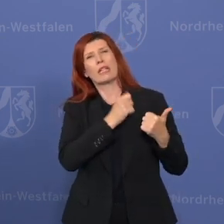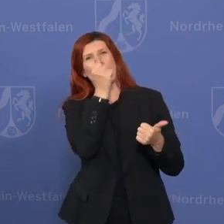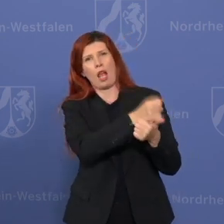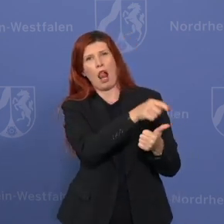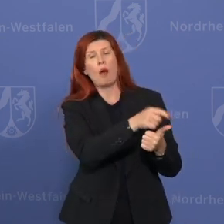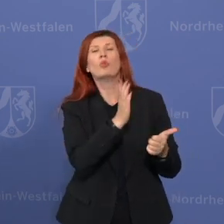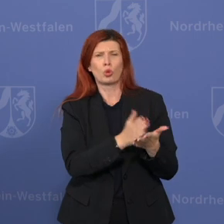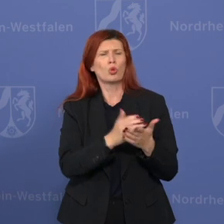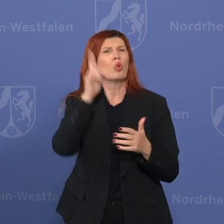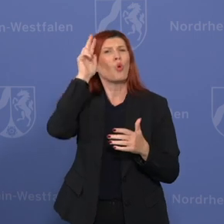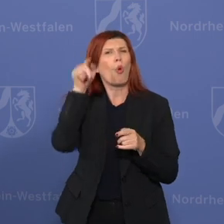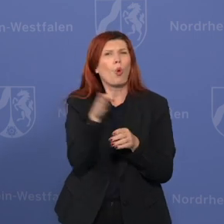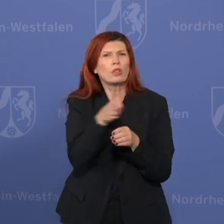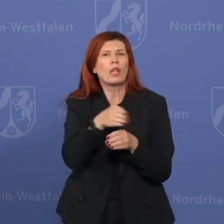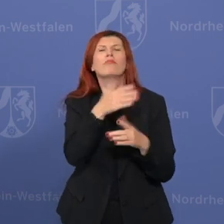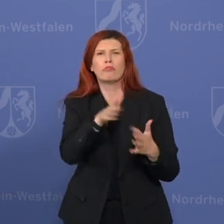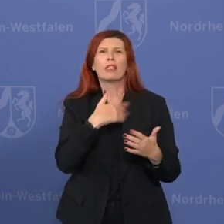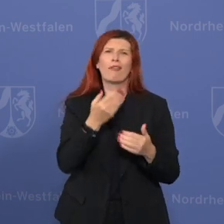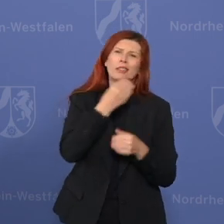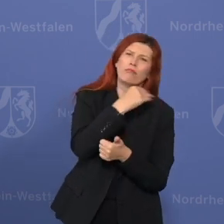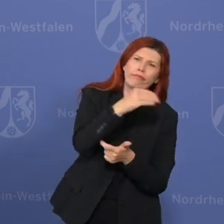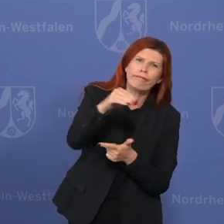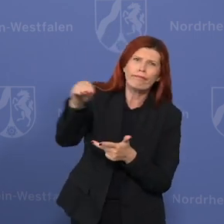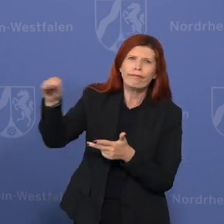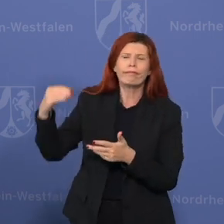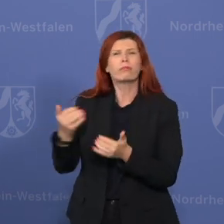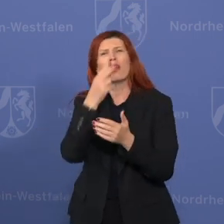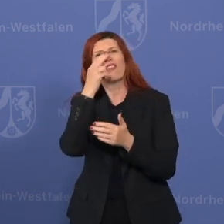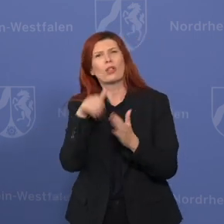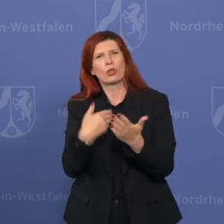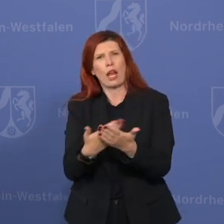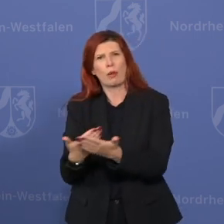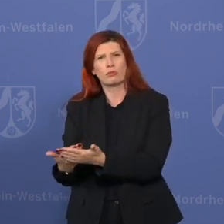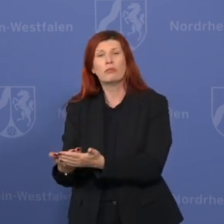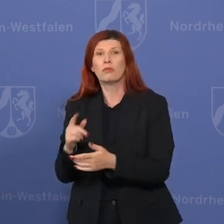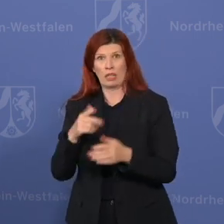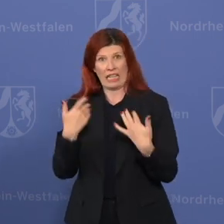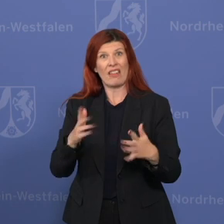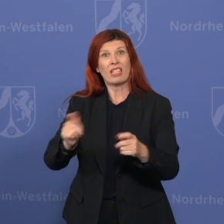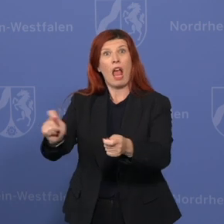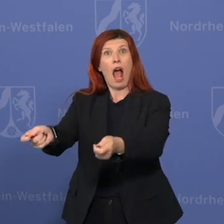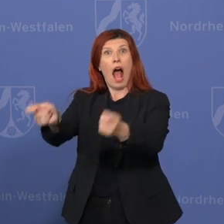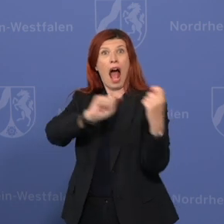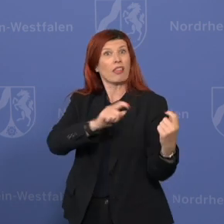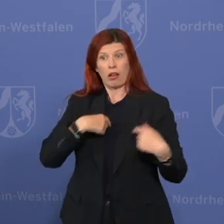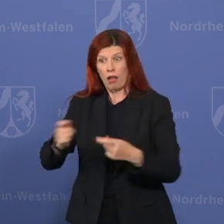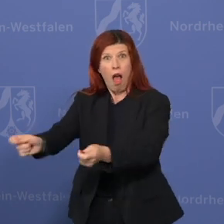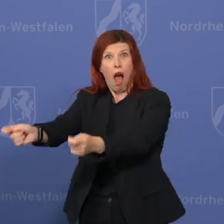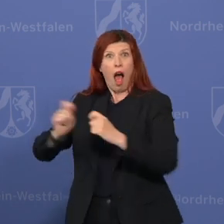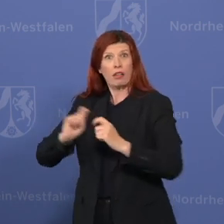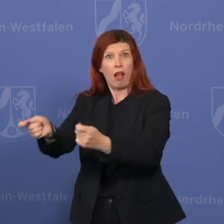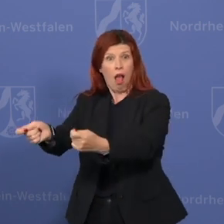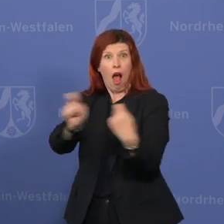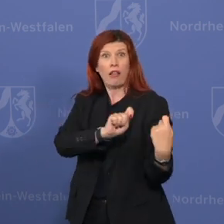Ermittlungsergebnisse vorgestellt. Um zu verhindern, dass abgefischte Daten zu Zahlungsumlenkungen auf betrügerische Konten führen, haben